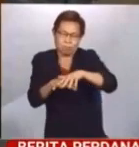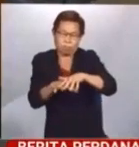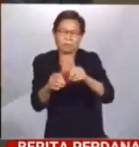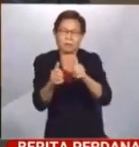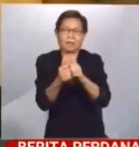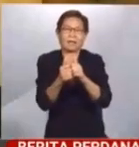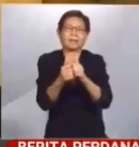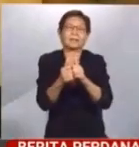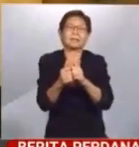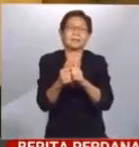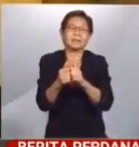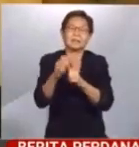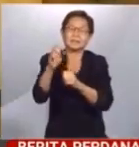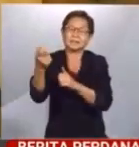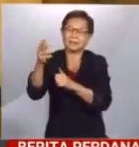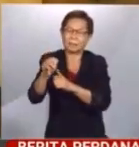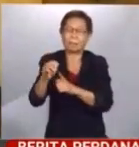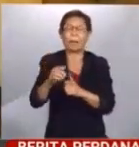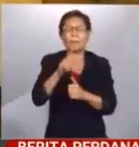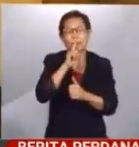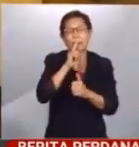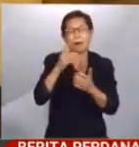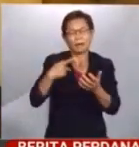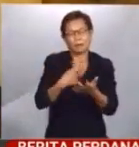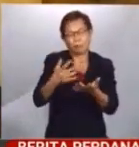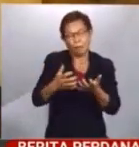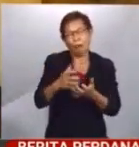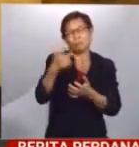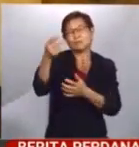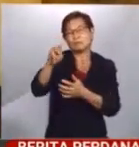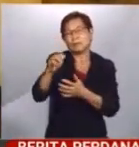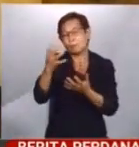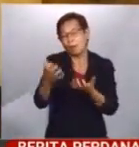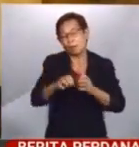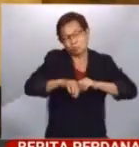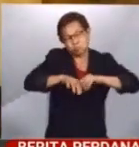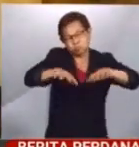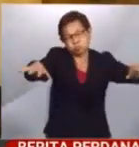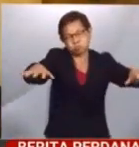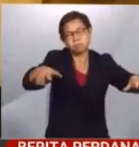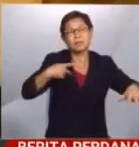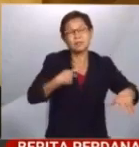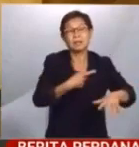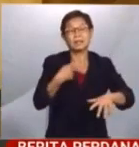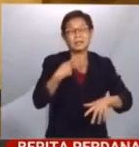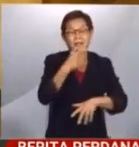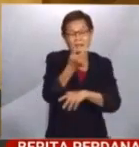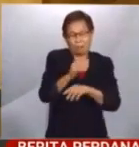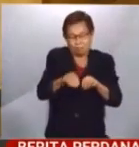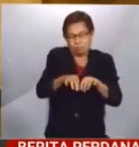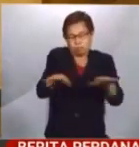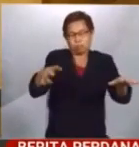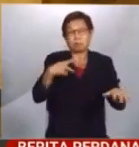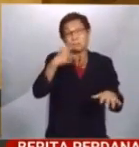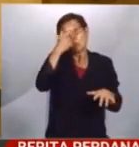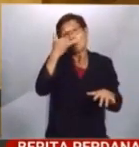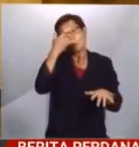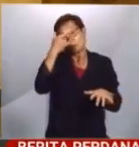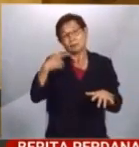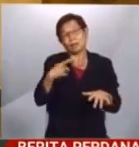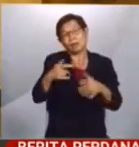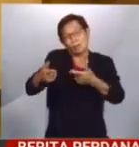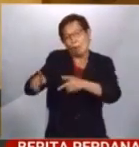pihaknya. Memanglah hasrat kita, hasrat SAM untuk melebarkan sayap kita, kerana kita ingin memberi peluang